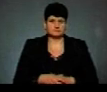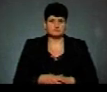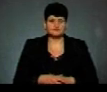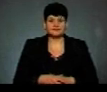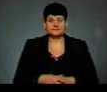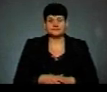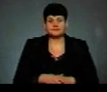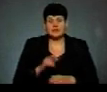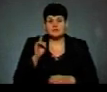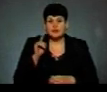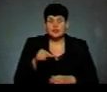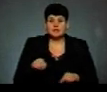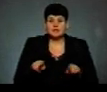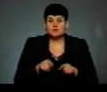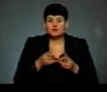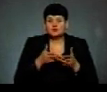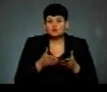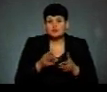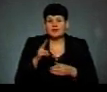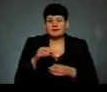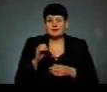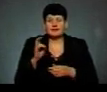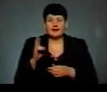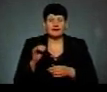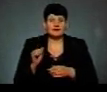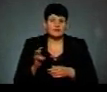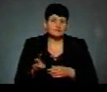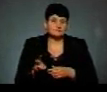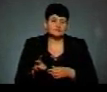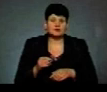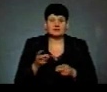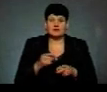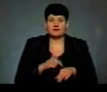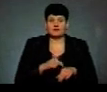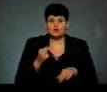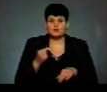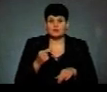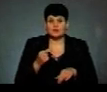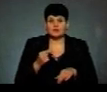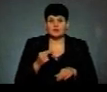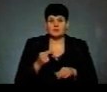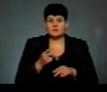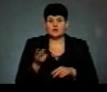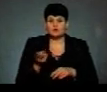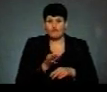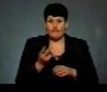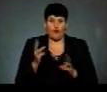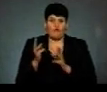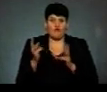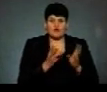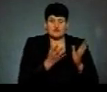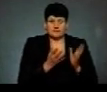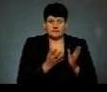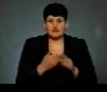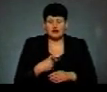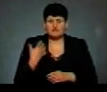Знаєте, тут декану потрібно себе відчувати, ти мусиш так себе відчувати, як між двох вогнів. Uh-huh. Тому що,